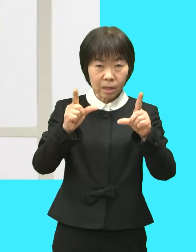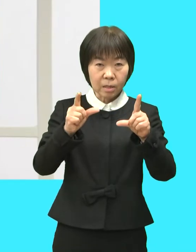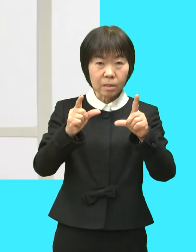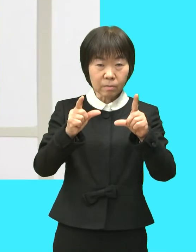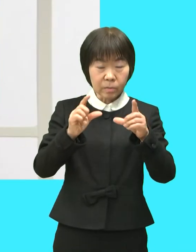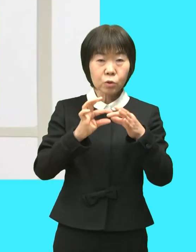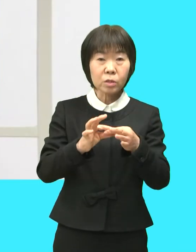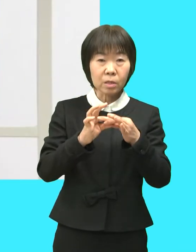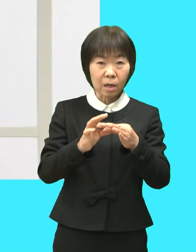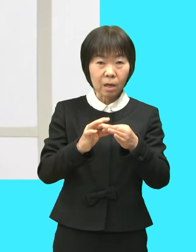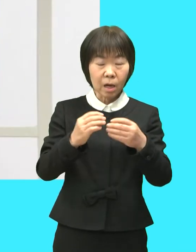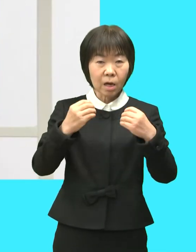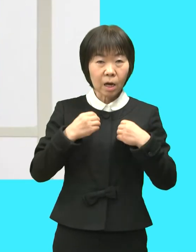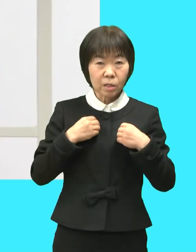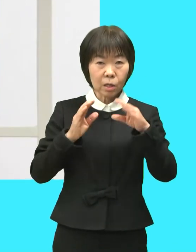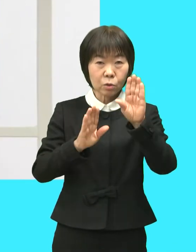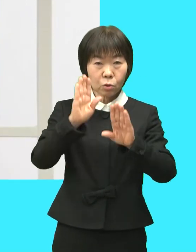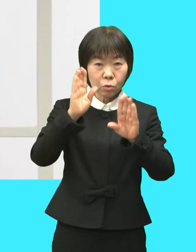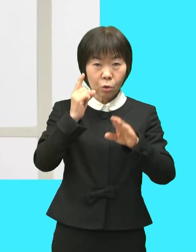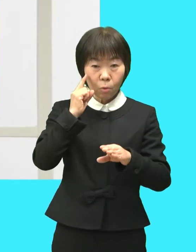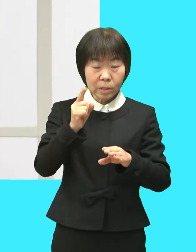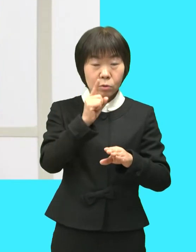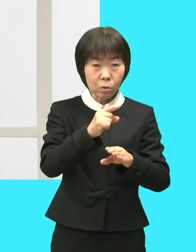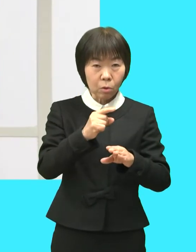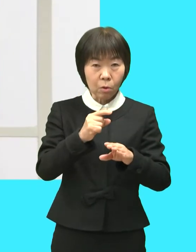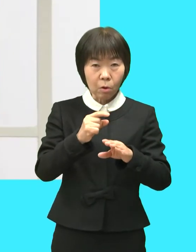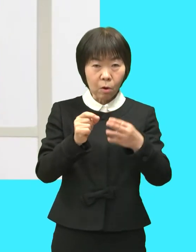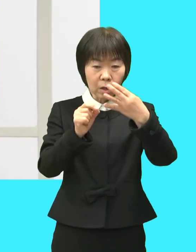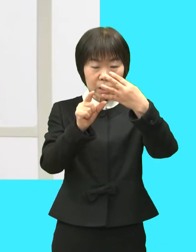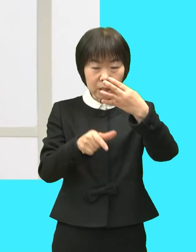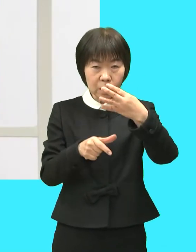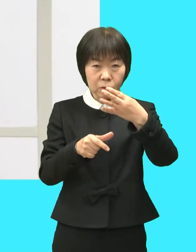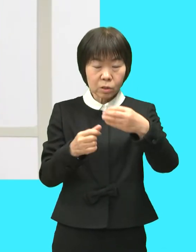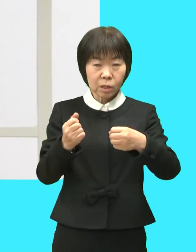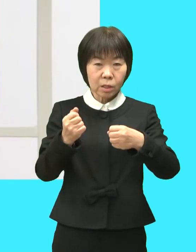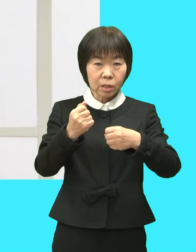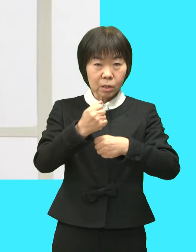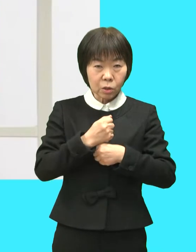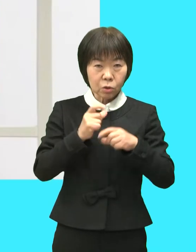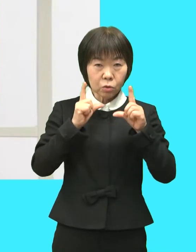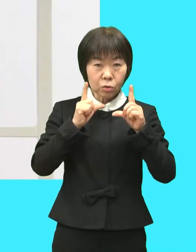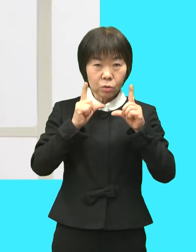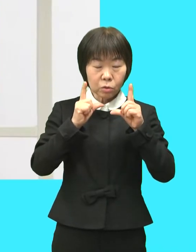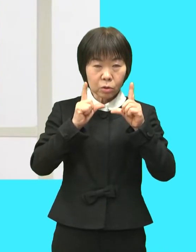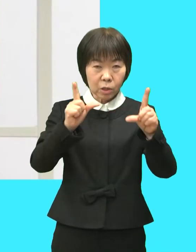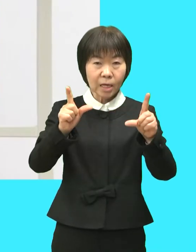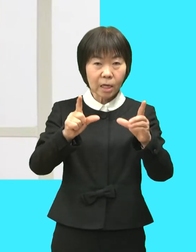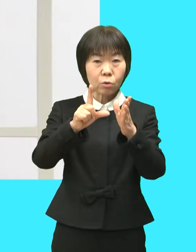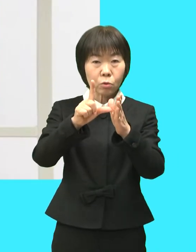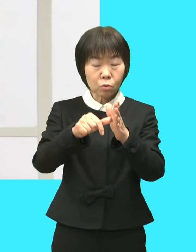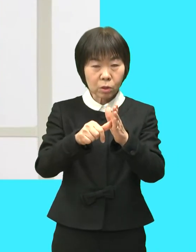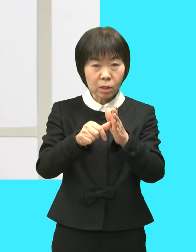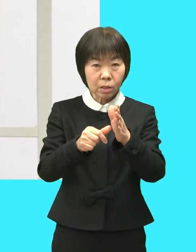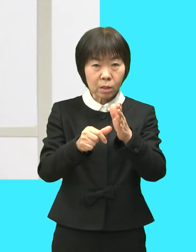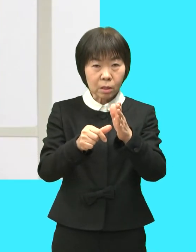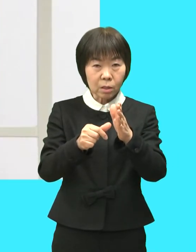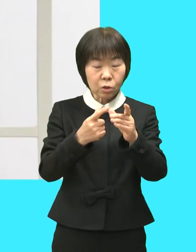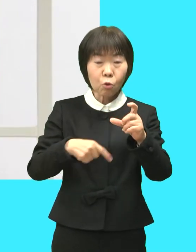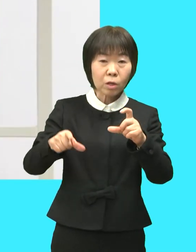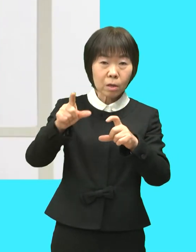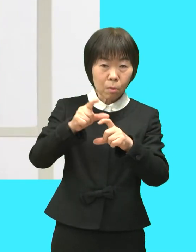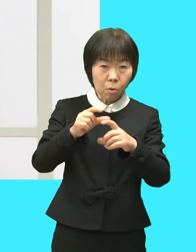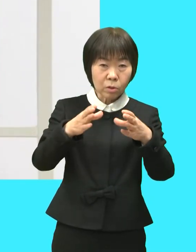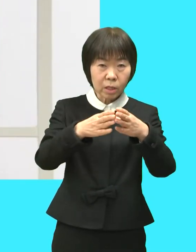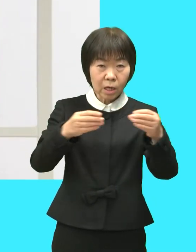、感染状況で見れば4月に緊急事態宣言がされた時よりも今全国は感